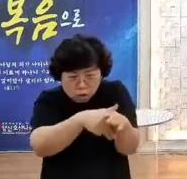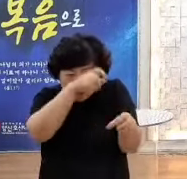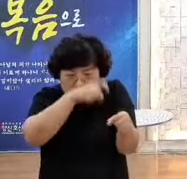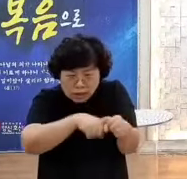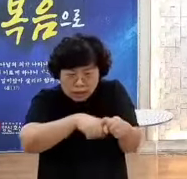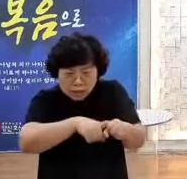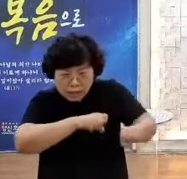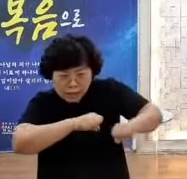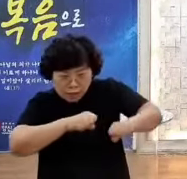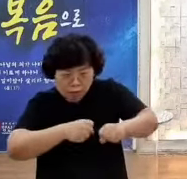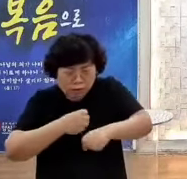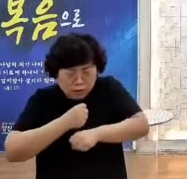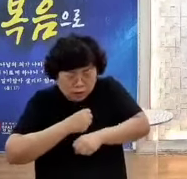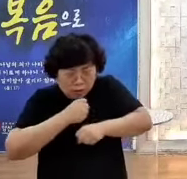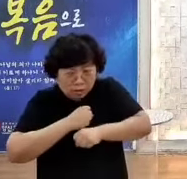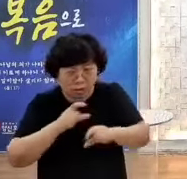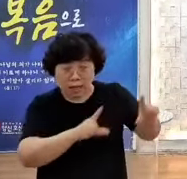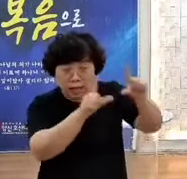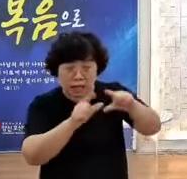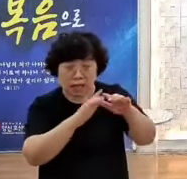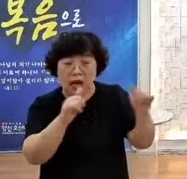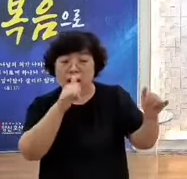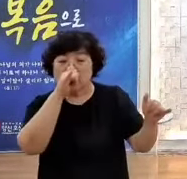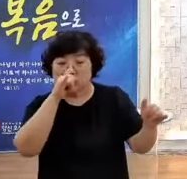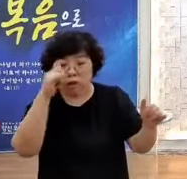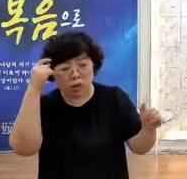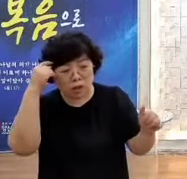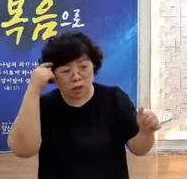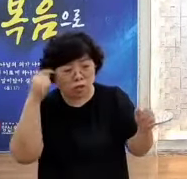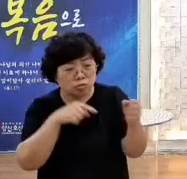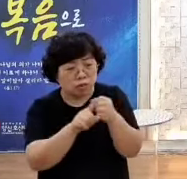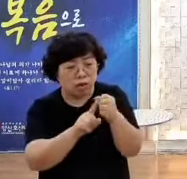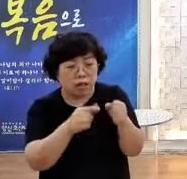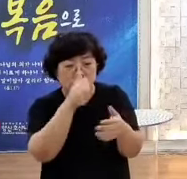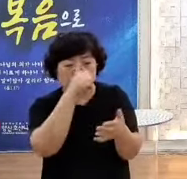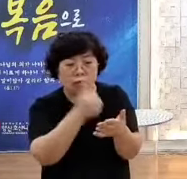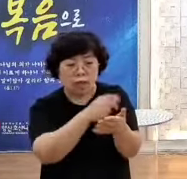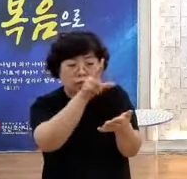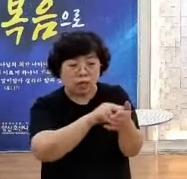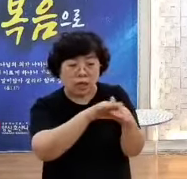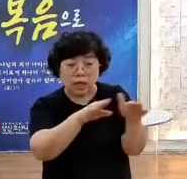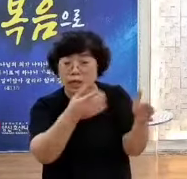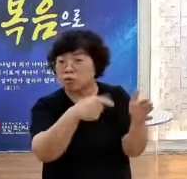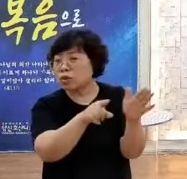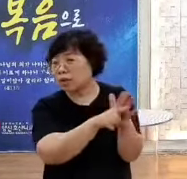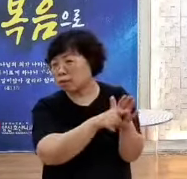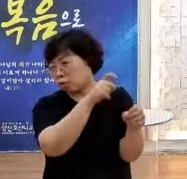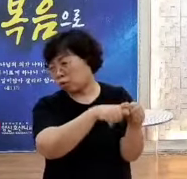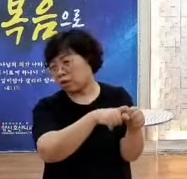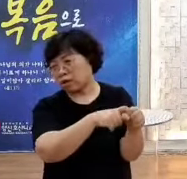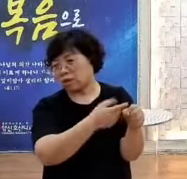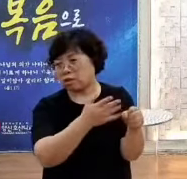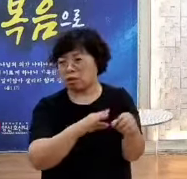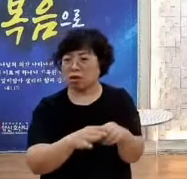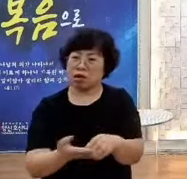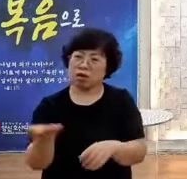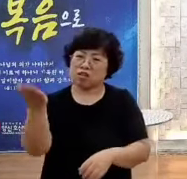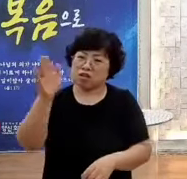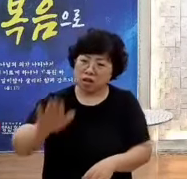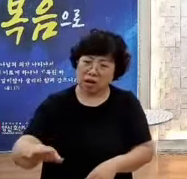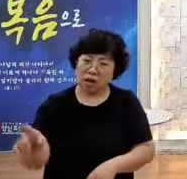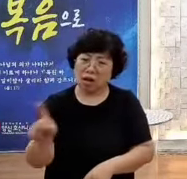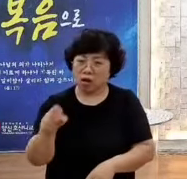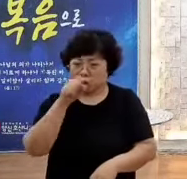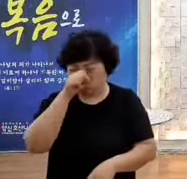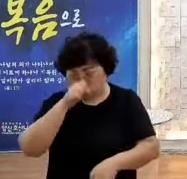모든 것을 다 지켜 행하면서 내가 한번 해보자. 이렇게 해봤어. 그러나 어떤